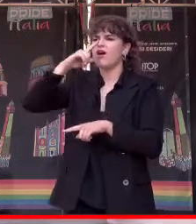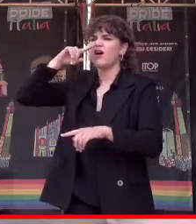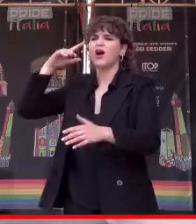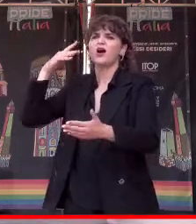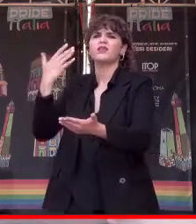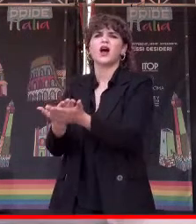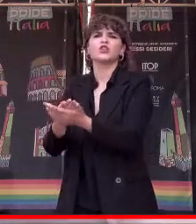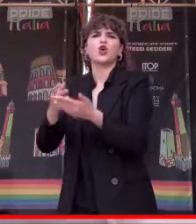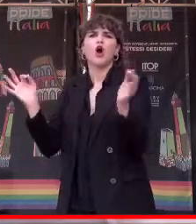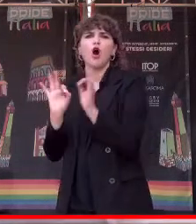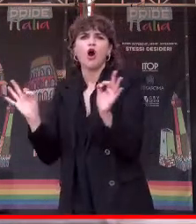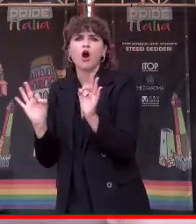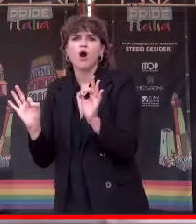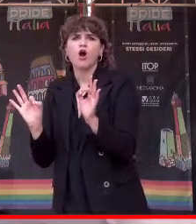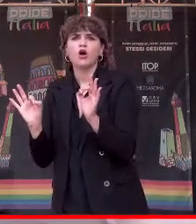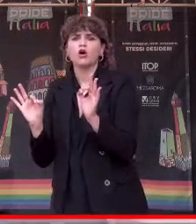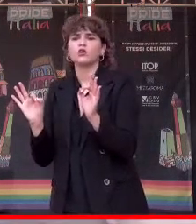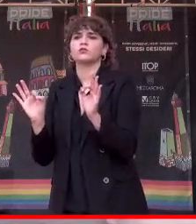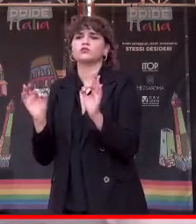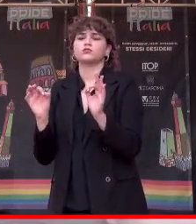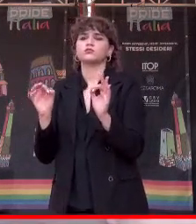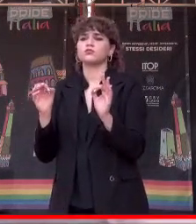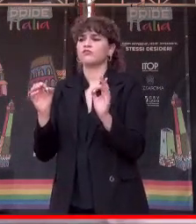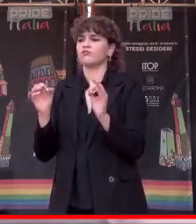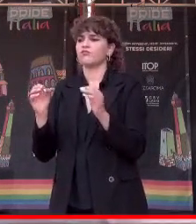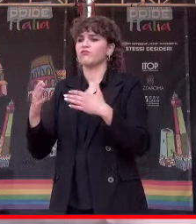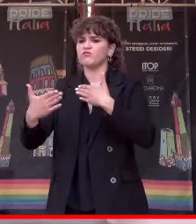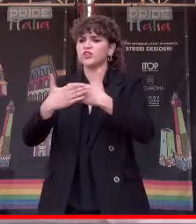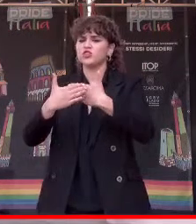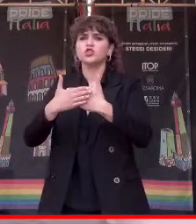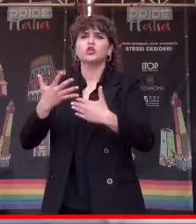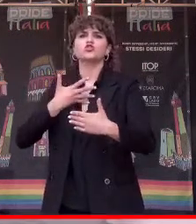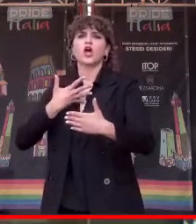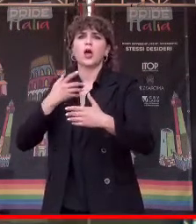stanno un bar, un negozio di intimo e